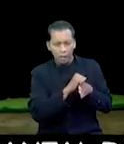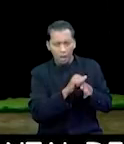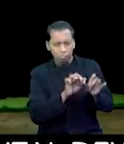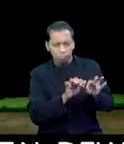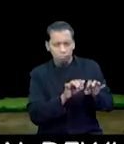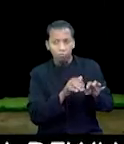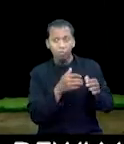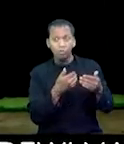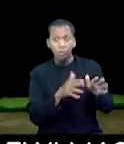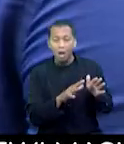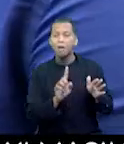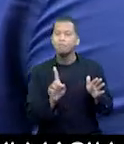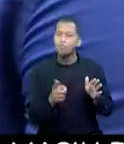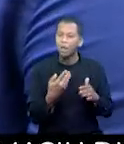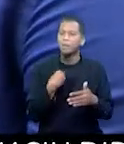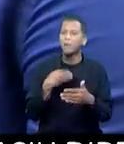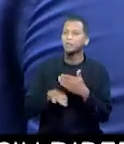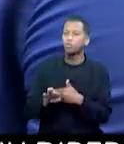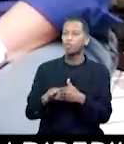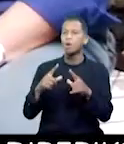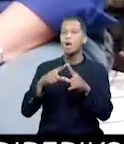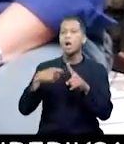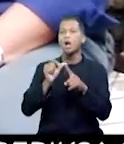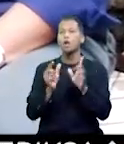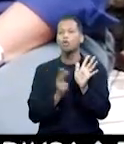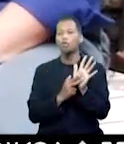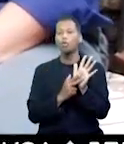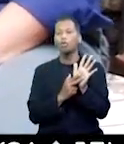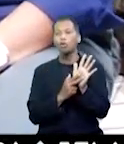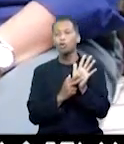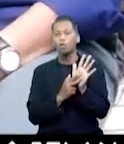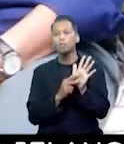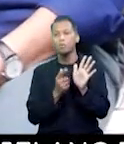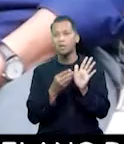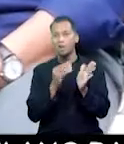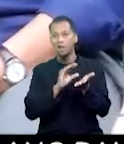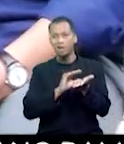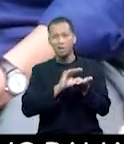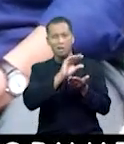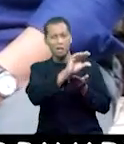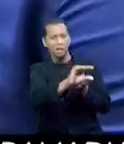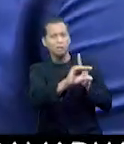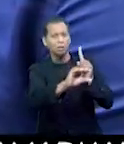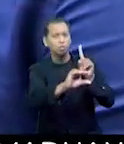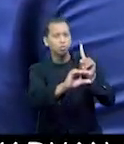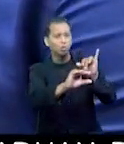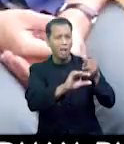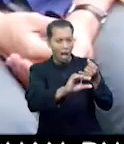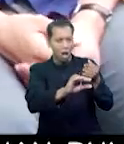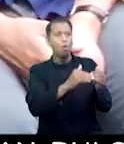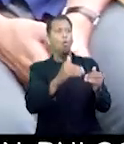ke akun real. Saya isi saldo mulai dulu di jutaan, setelah itu puluhan juta, baru ratusan